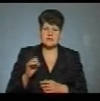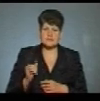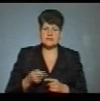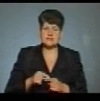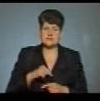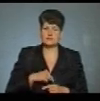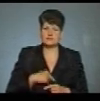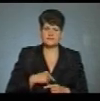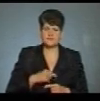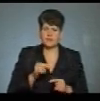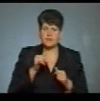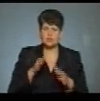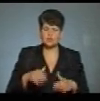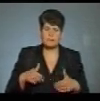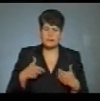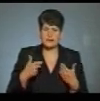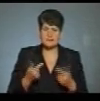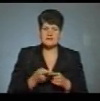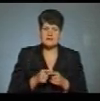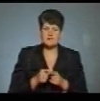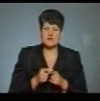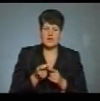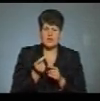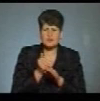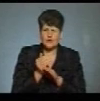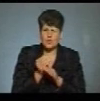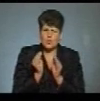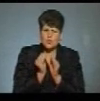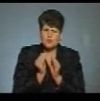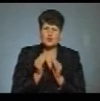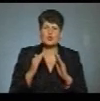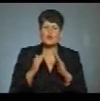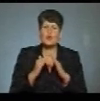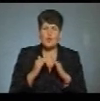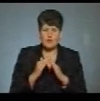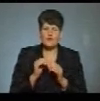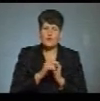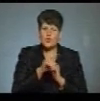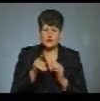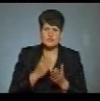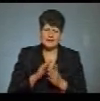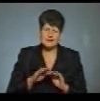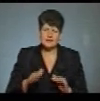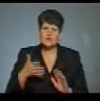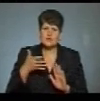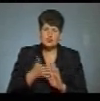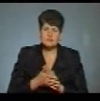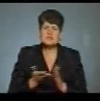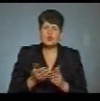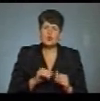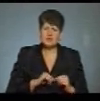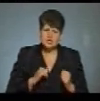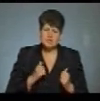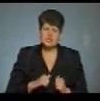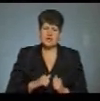емоції неможливо передати, тому що це кусочок дому, кусочок кожної діти. І кожен розуміє, з якою